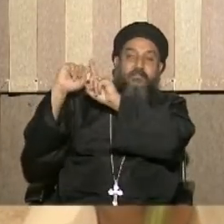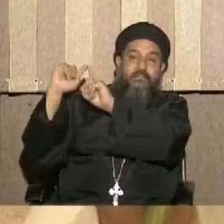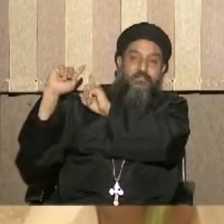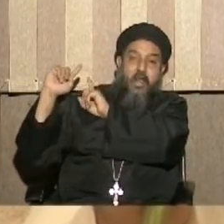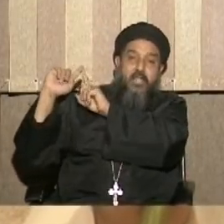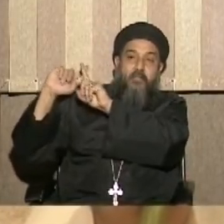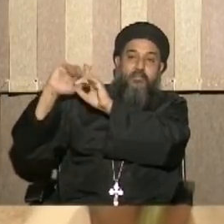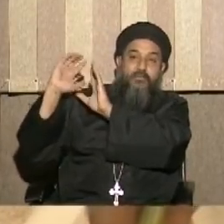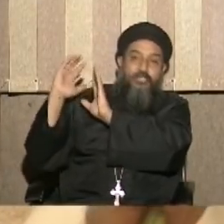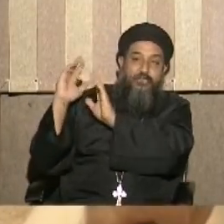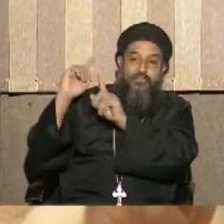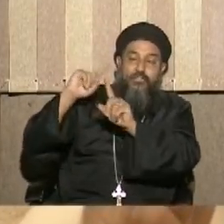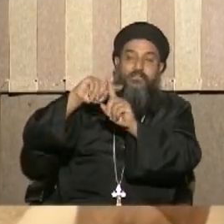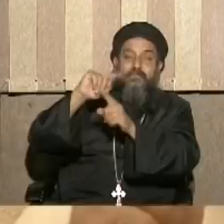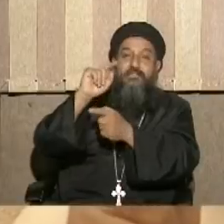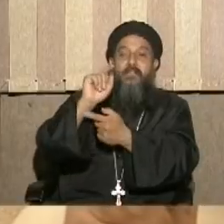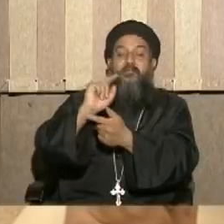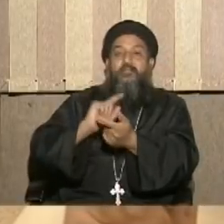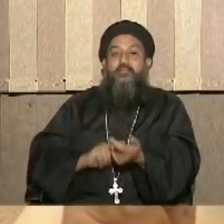حاملا الصليب.